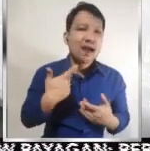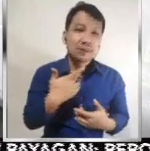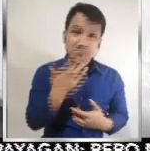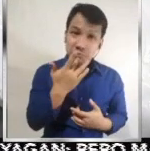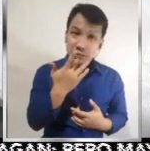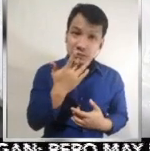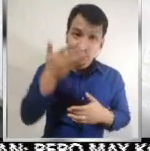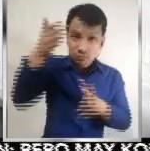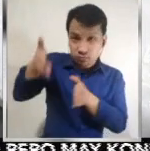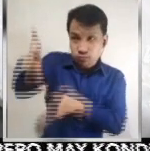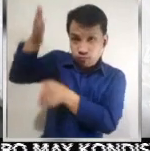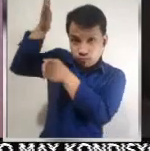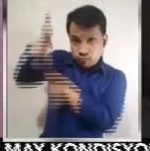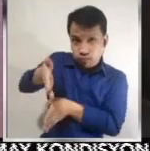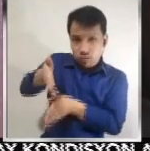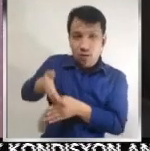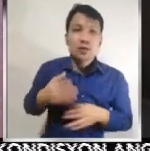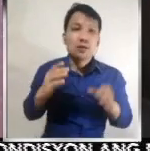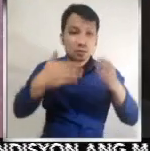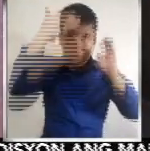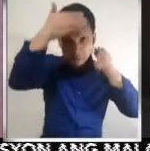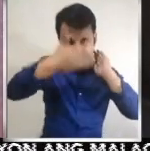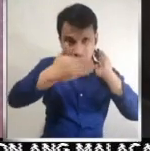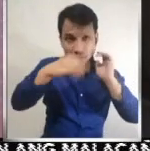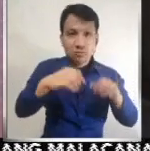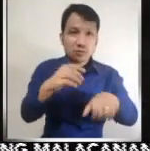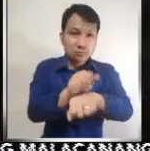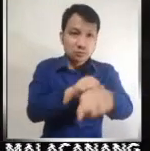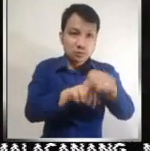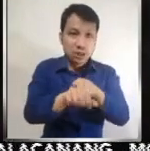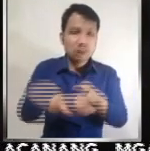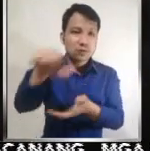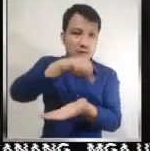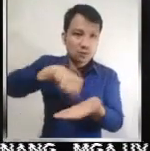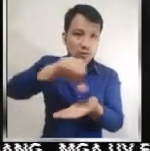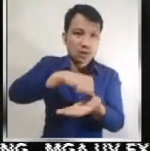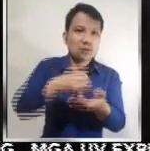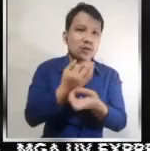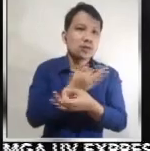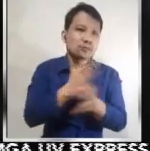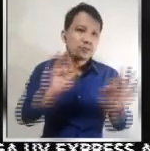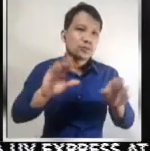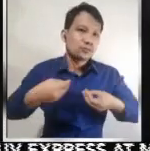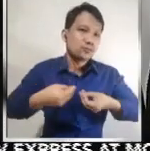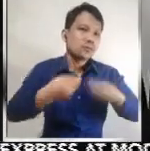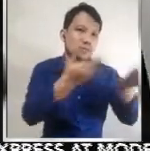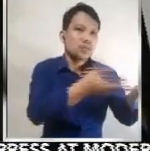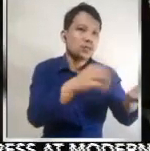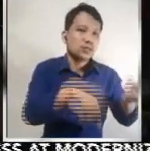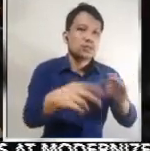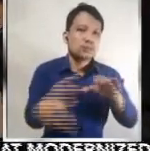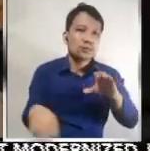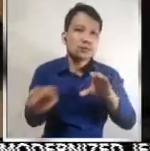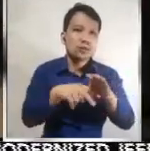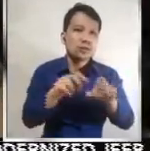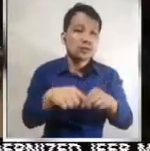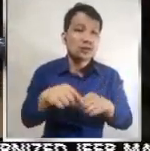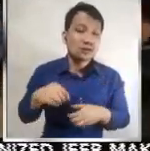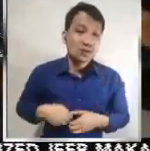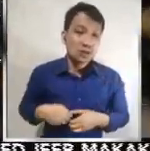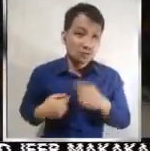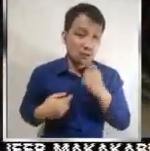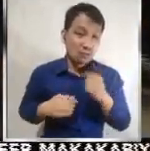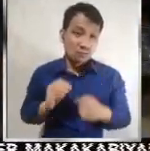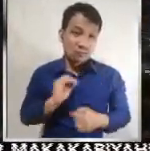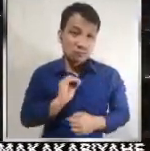face mask, face shield, gloves at alcohol, libre raw nilang ibibigay sa pasahero. Pero kahit bumunot na sa sariling bulsa at may prangkisa